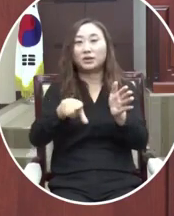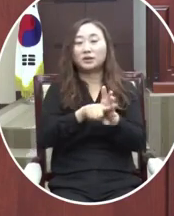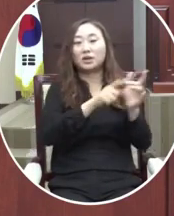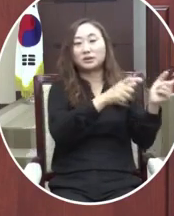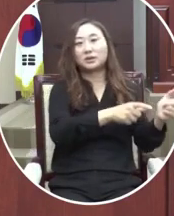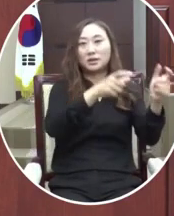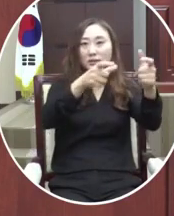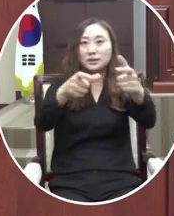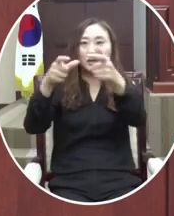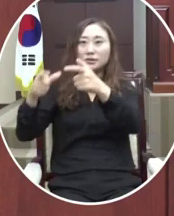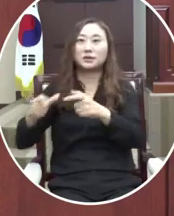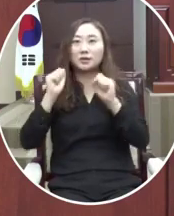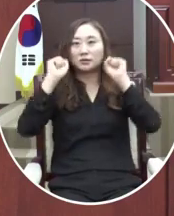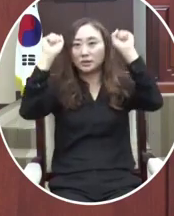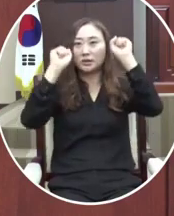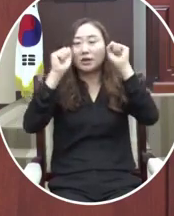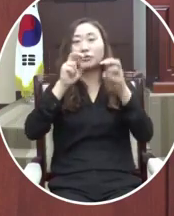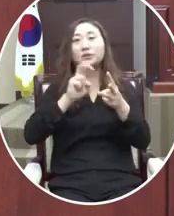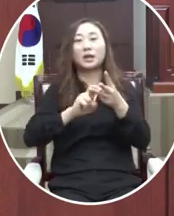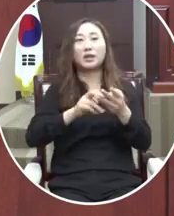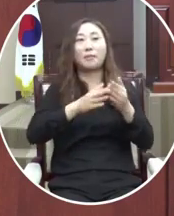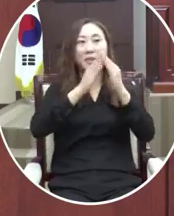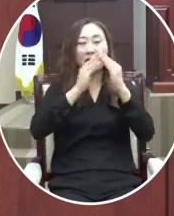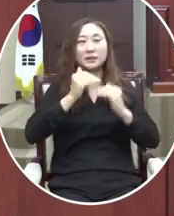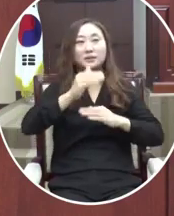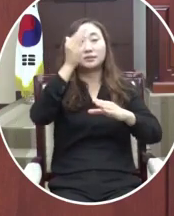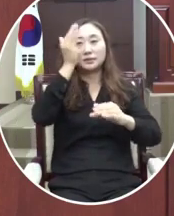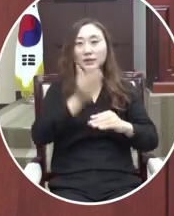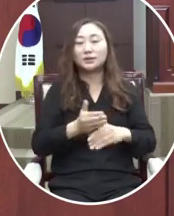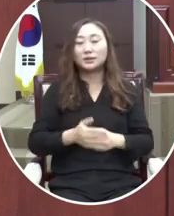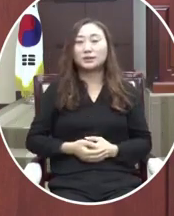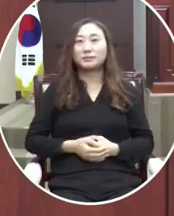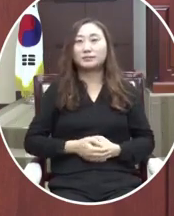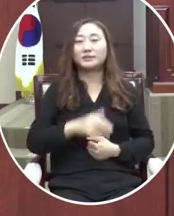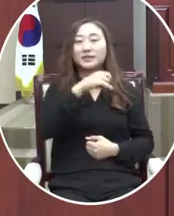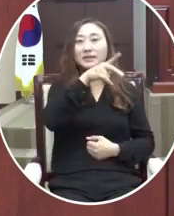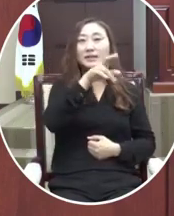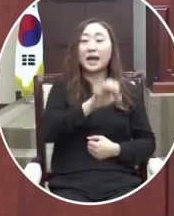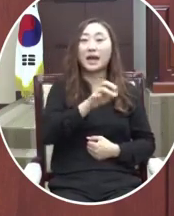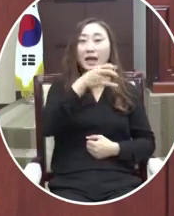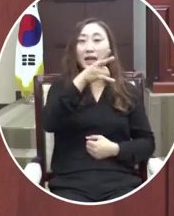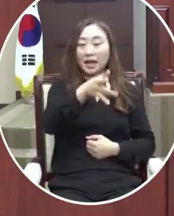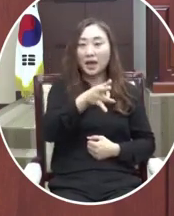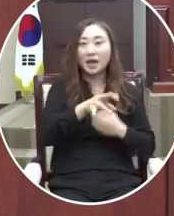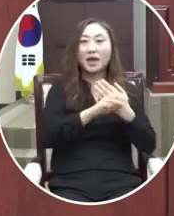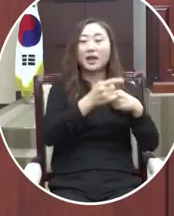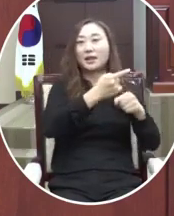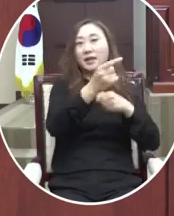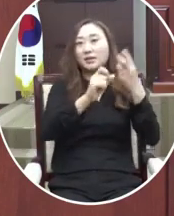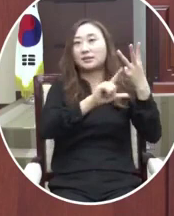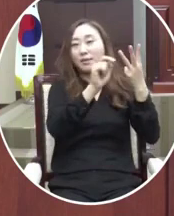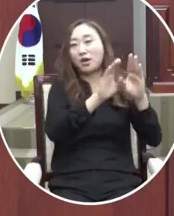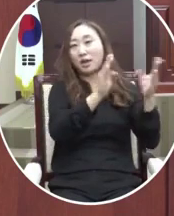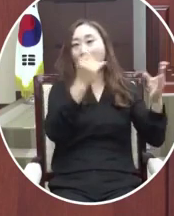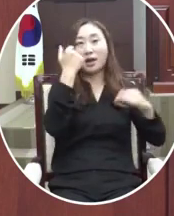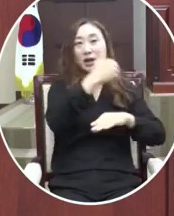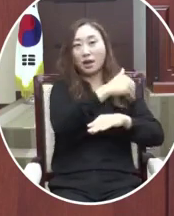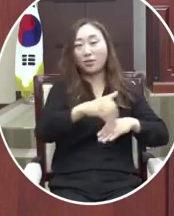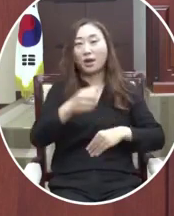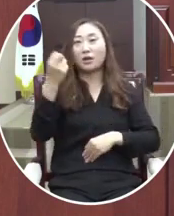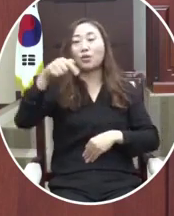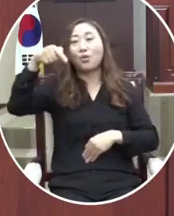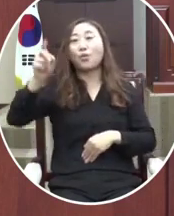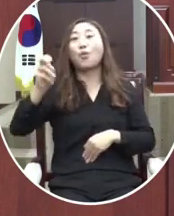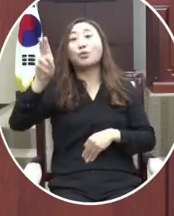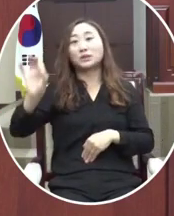위해 권역별 체육센터 조성도 착실히 진행 중입니다 상계 구민 체육 센터는 내년 3월 개관 예정이고